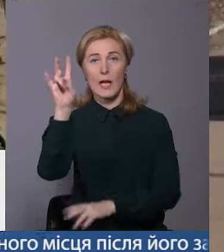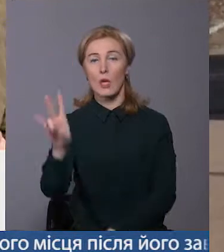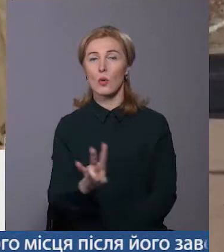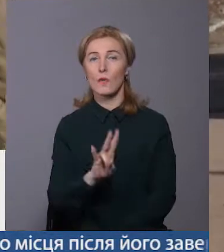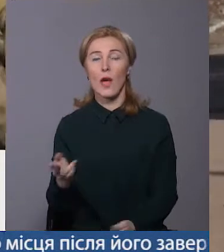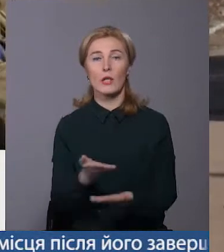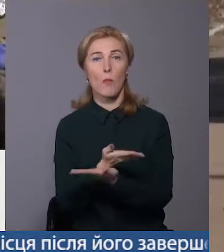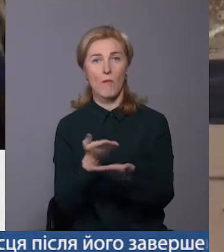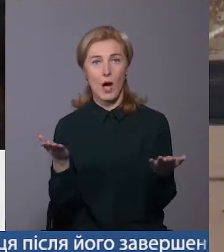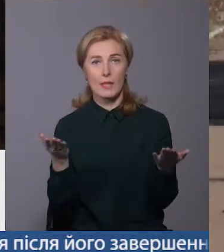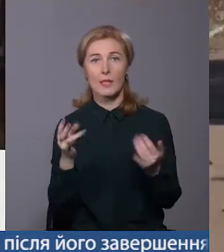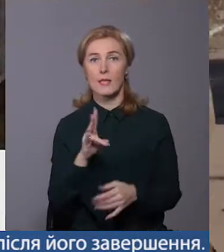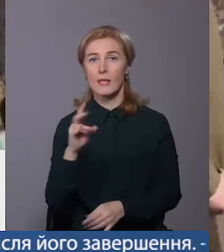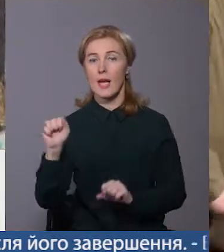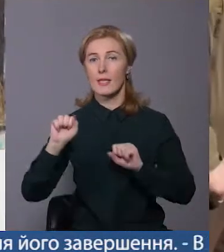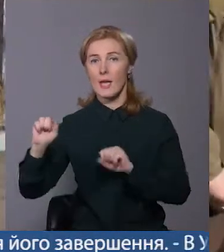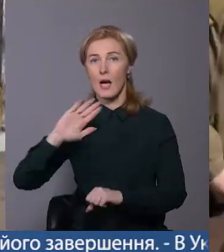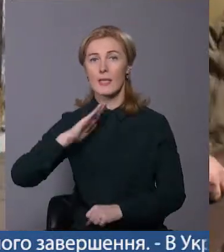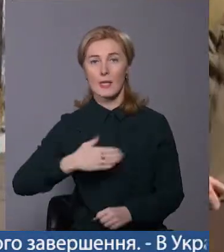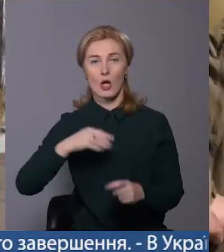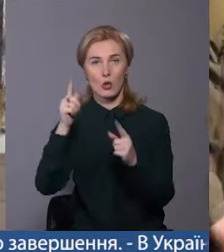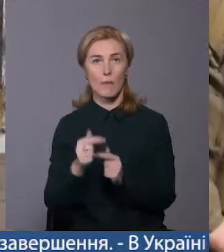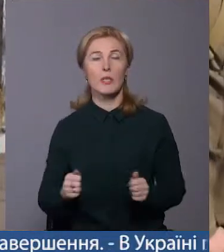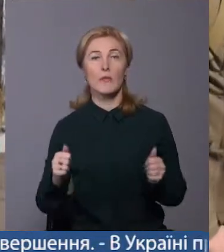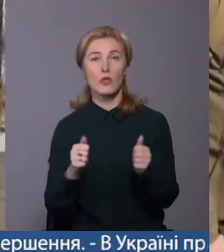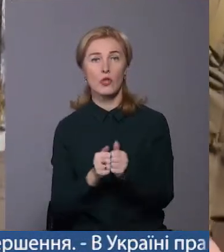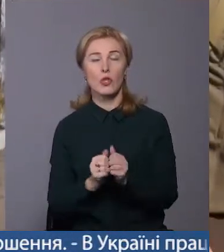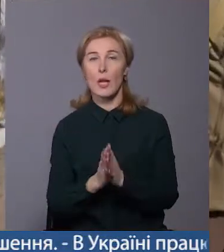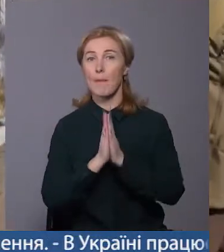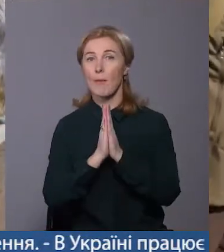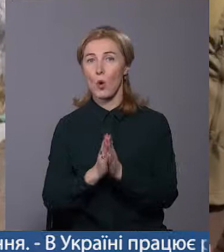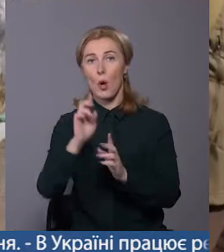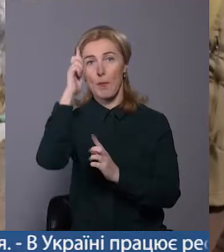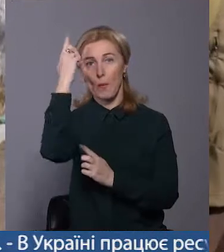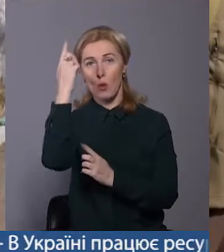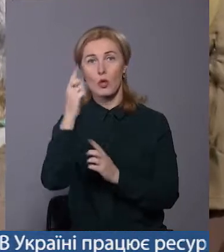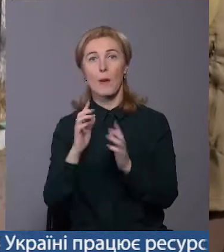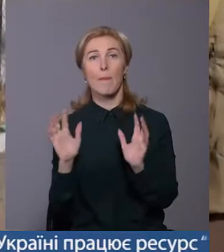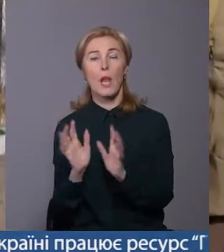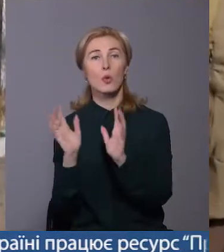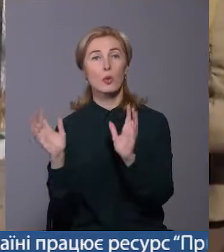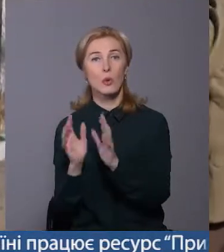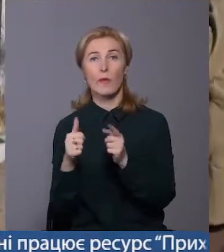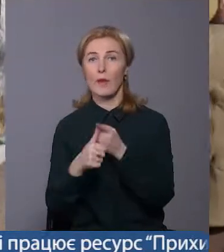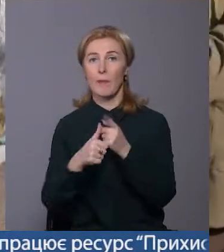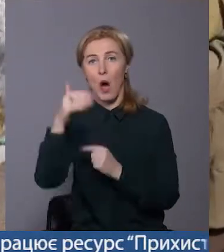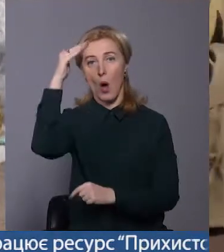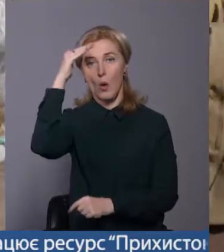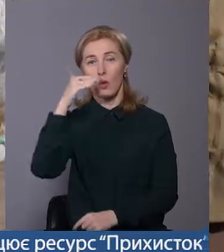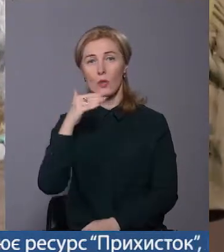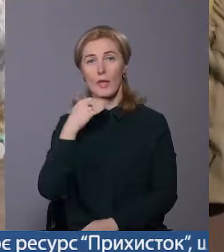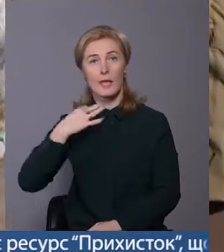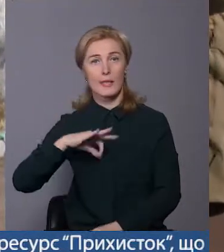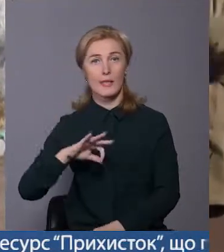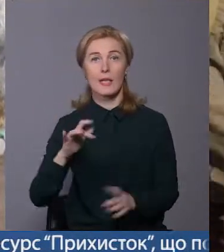на захист нашої батьківщини і просимо про Боже благословіння. В ім'я Отця і Сина, і Святого